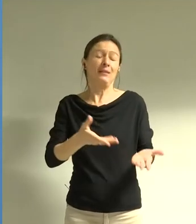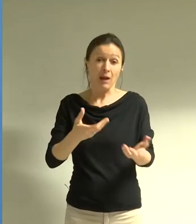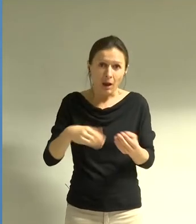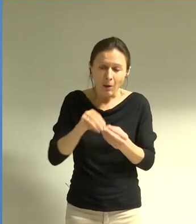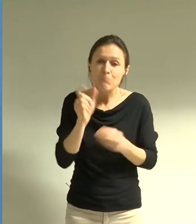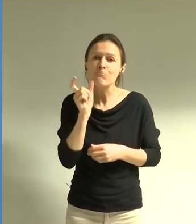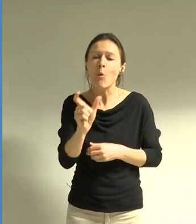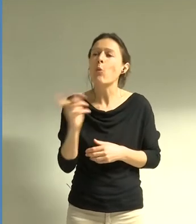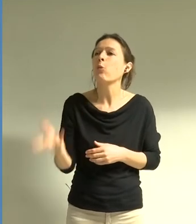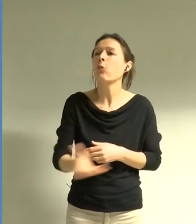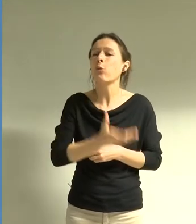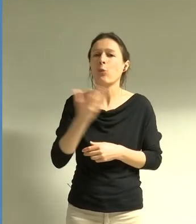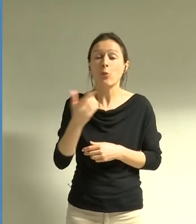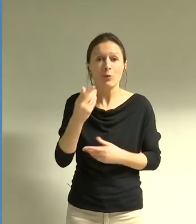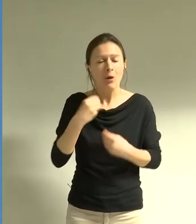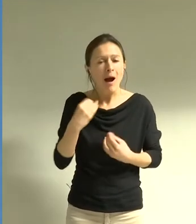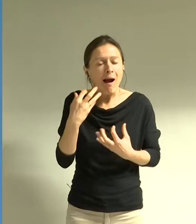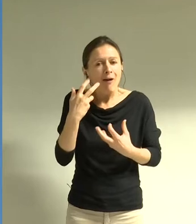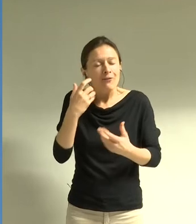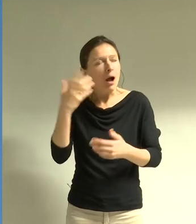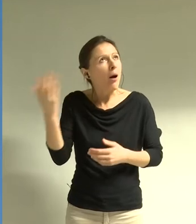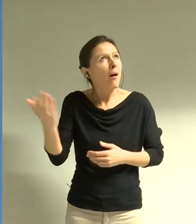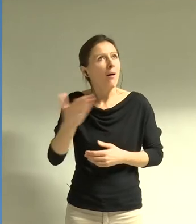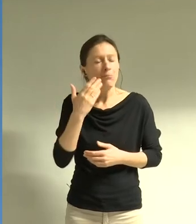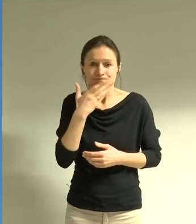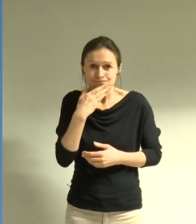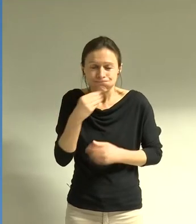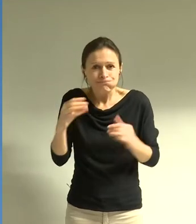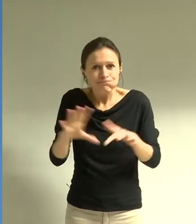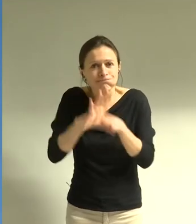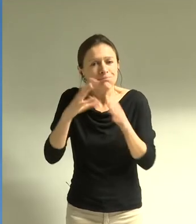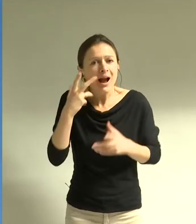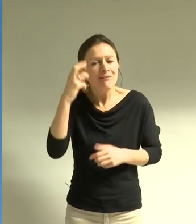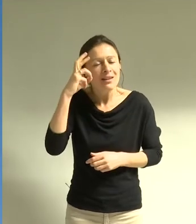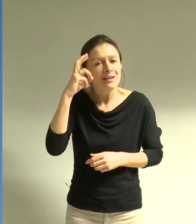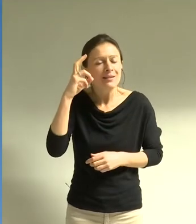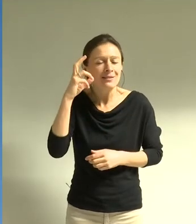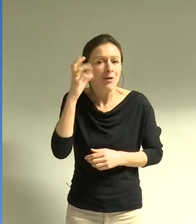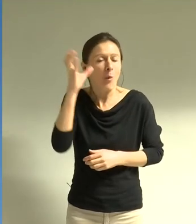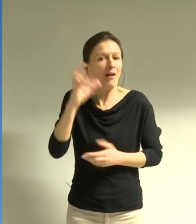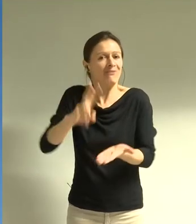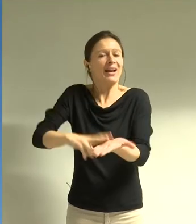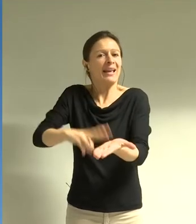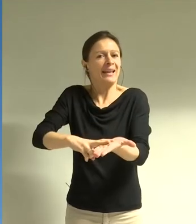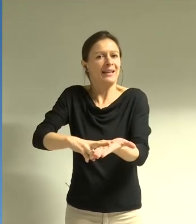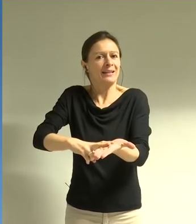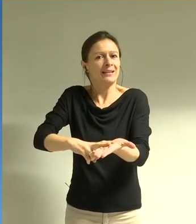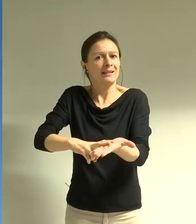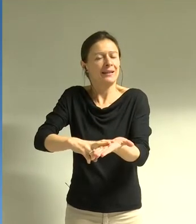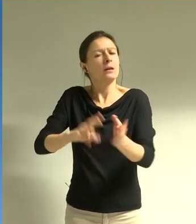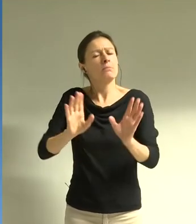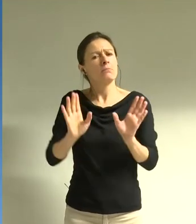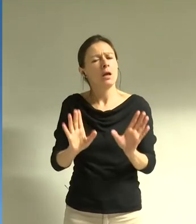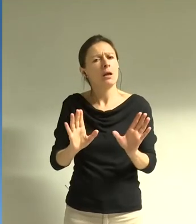vraiment envie donc d'y croire pour les grenoblois et pau grenoble mais dans le même temps on s'est dit que